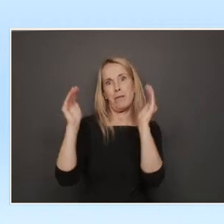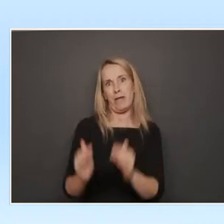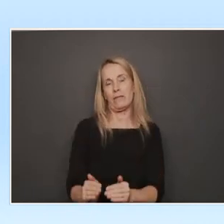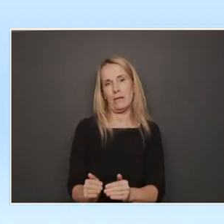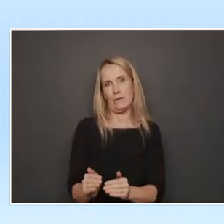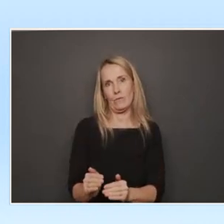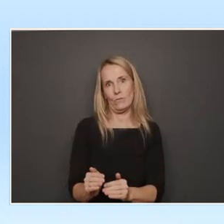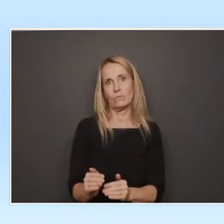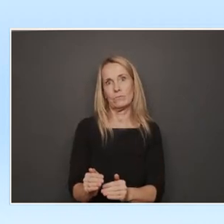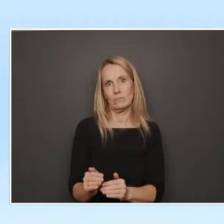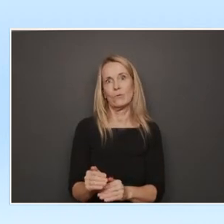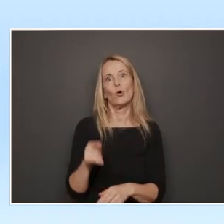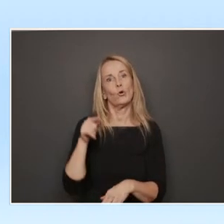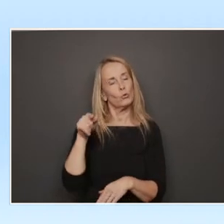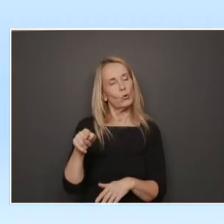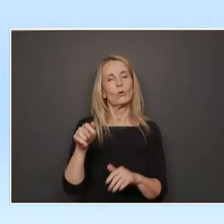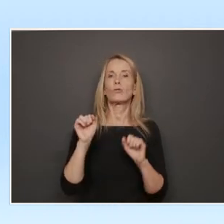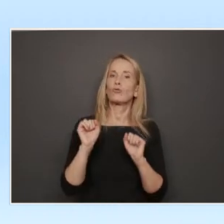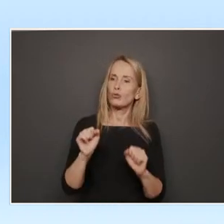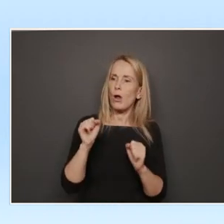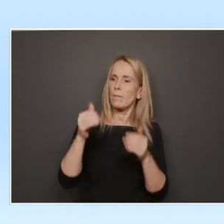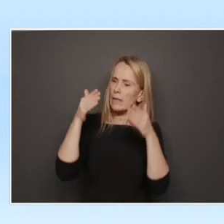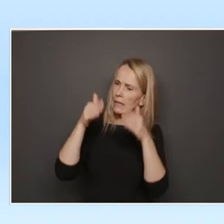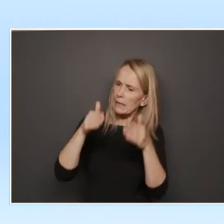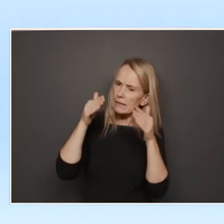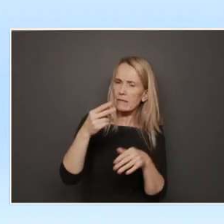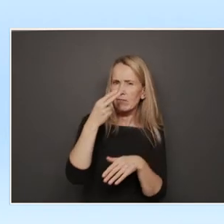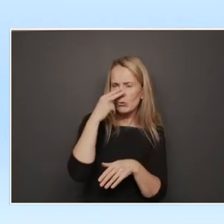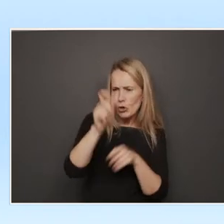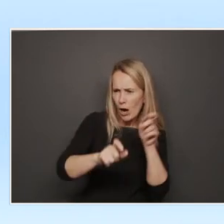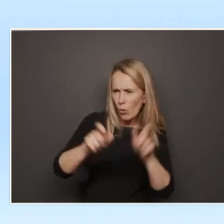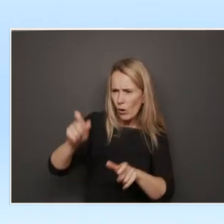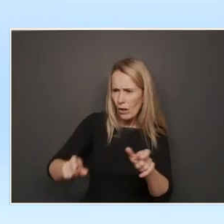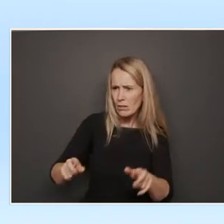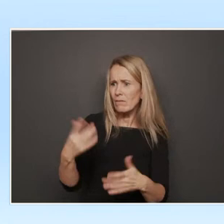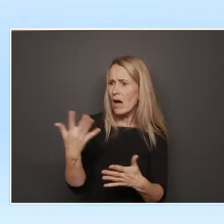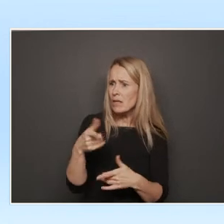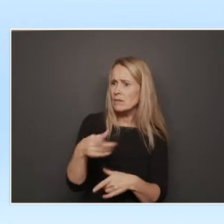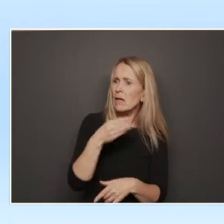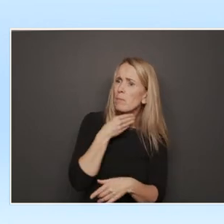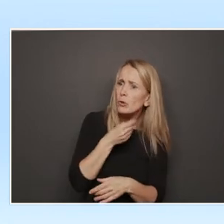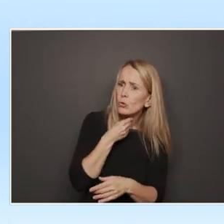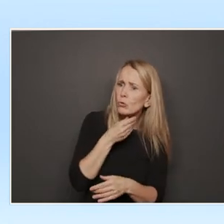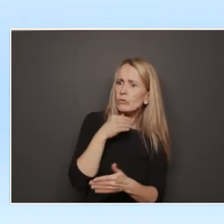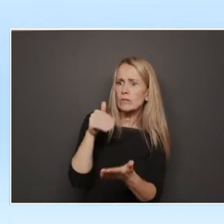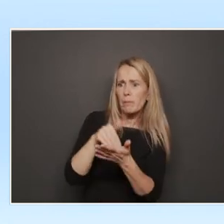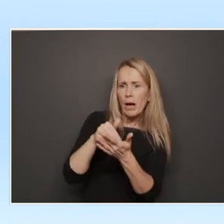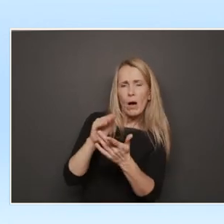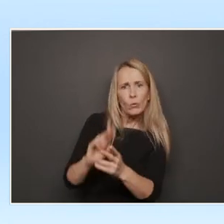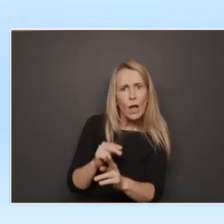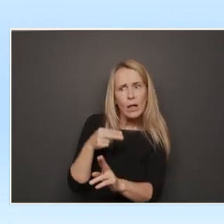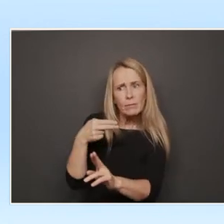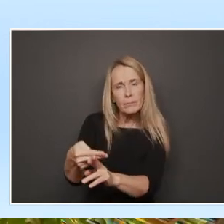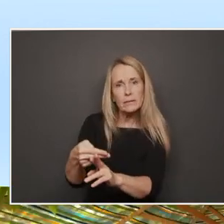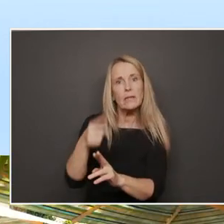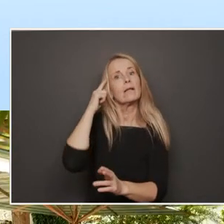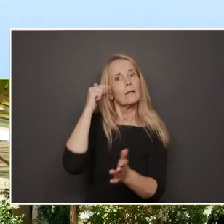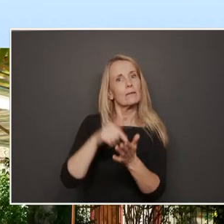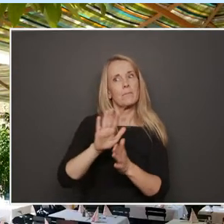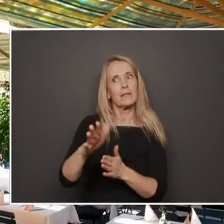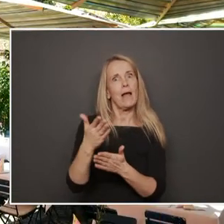aus. Es wird immer intensiv auf die Bedürfnisse der Auszubildenden eingegangen, sodass sie ihre